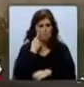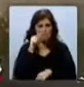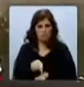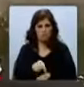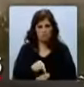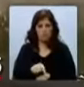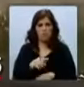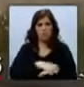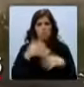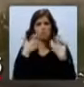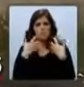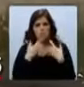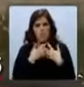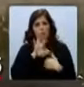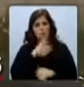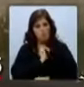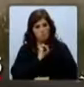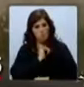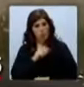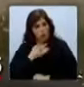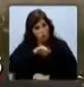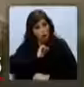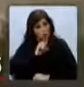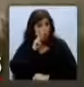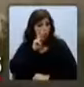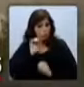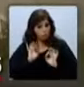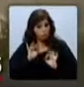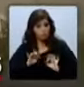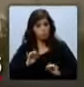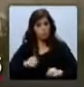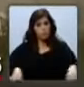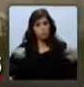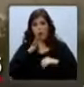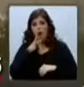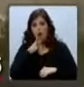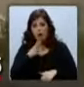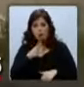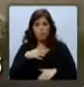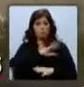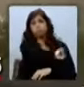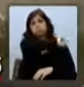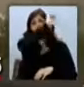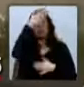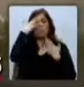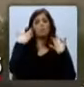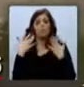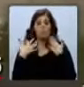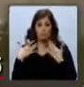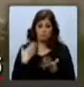война внутри нашей страны, нашей Украины. Нет, у нас воды нет уже еще с лета